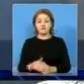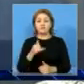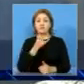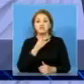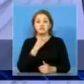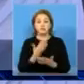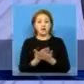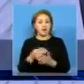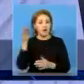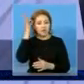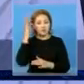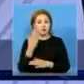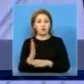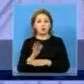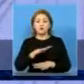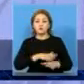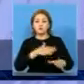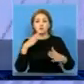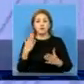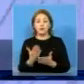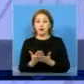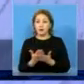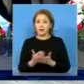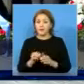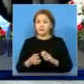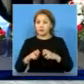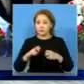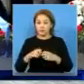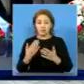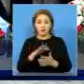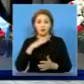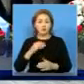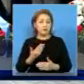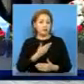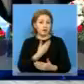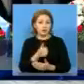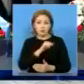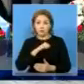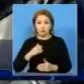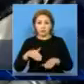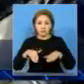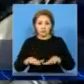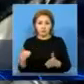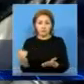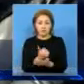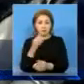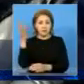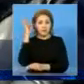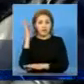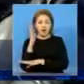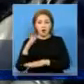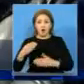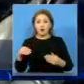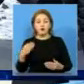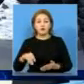ардагерлеріне ескерткіш қою ұзақ жылдан бер көтеріліп жүрген әлеуметтік мәселе. Көптің қалауымен өз шешімін тапты. Тақта тұрғындар қалашық